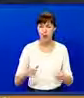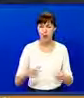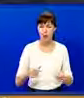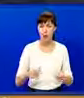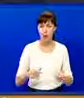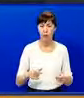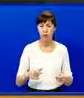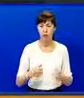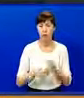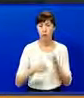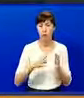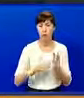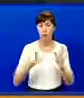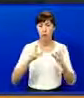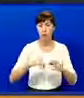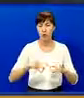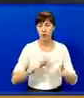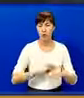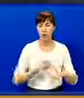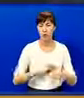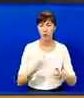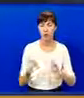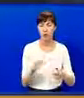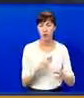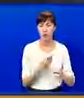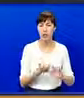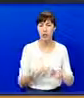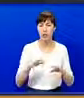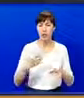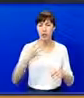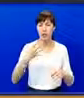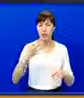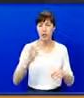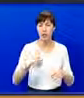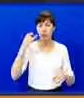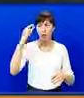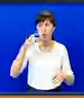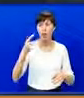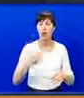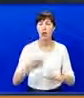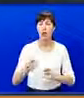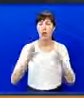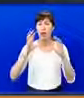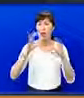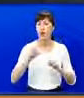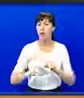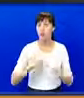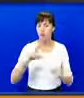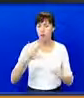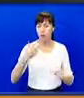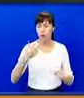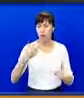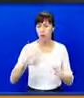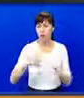пайдаланушылардың 69-ына тексеру жұмыстарын тағайындады. Соның ішінде 24 тұлғаға Қазақстан Республикасы әкімшілік құқықтық бұзушылық кодексінің 339,